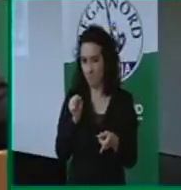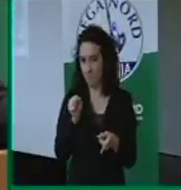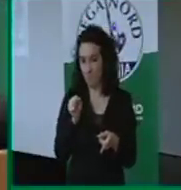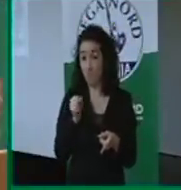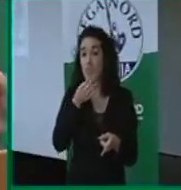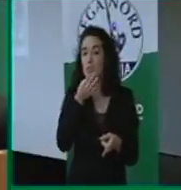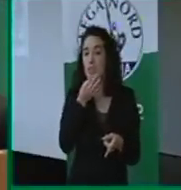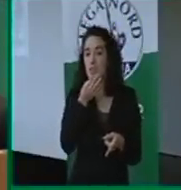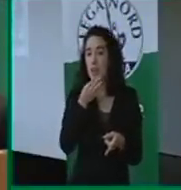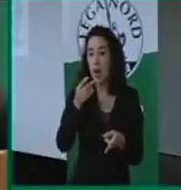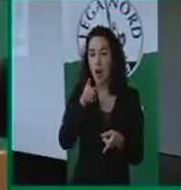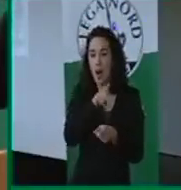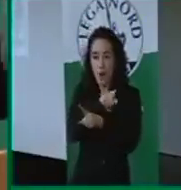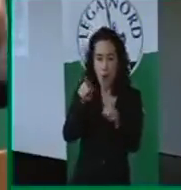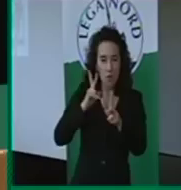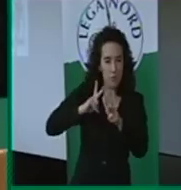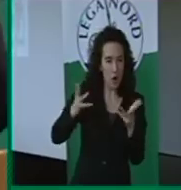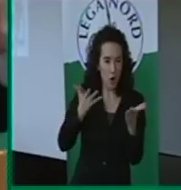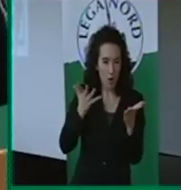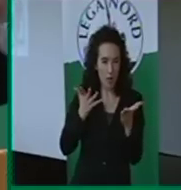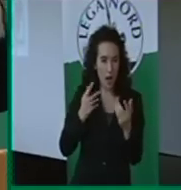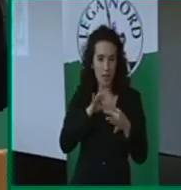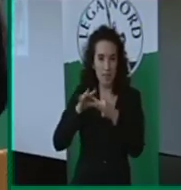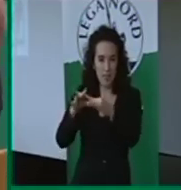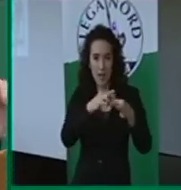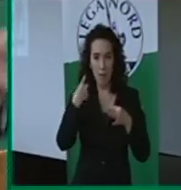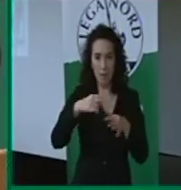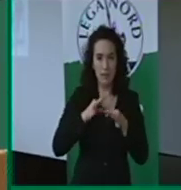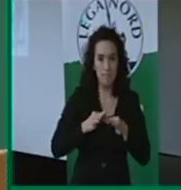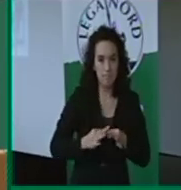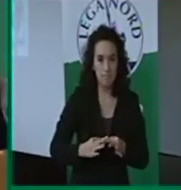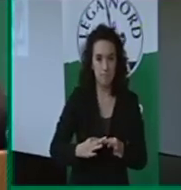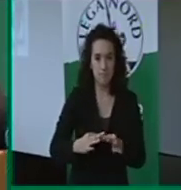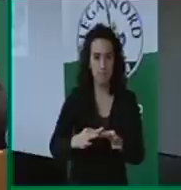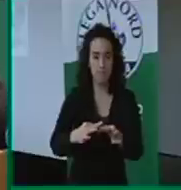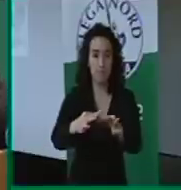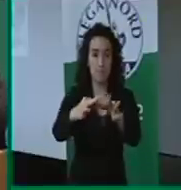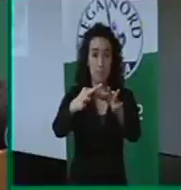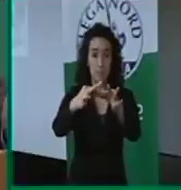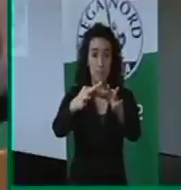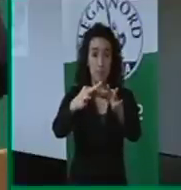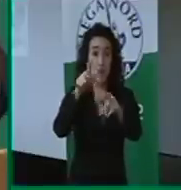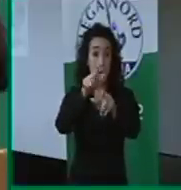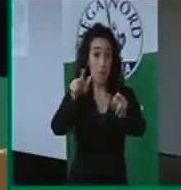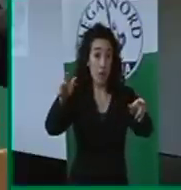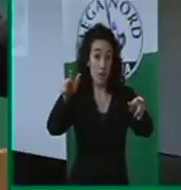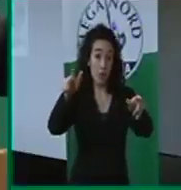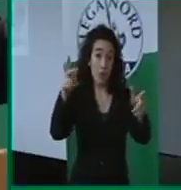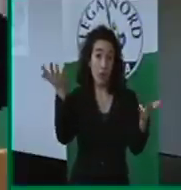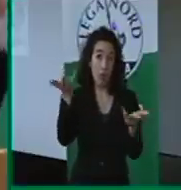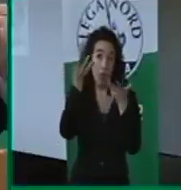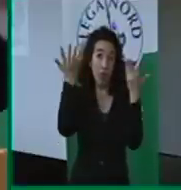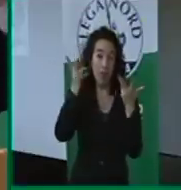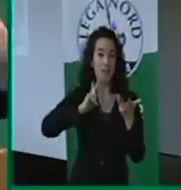tutto questo vada avanti il più possibile sperando che arrivi gli ingenui Sperano che arrivi il miracolo chi non è